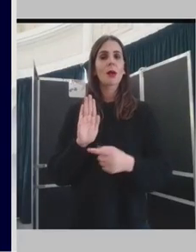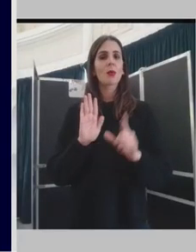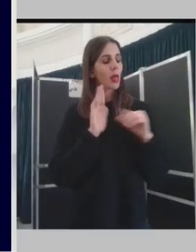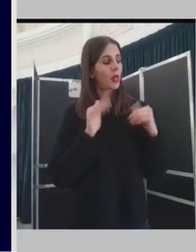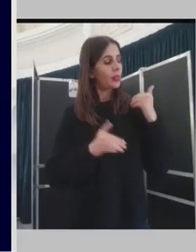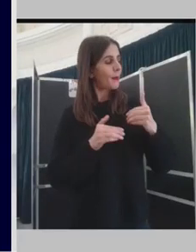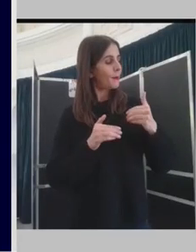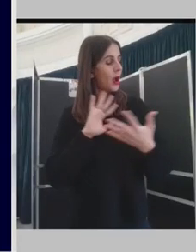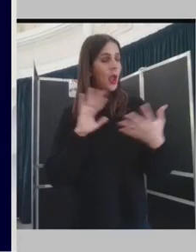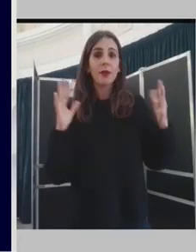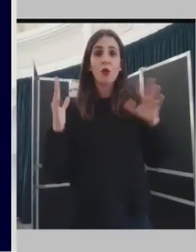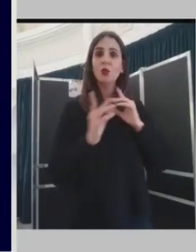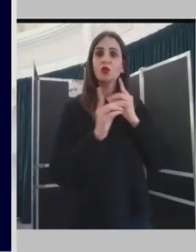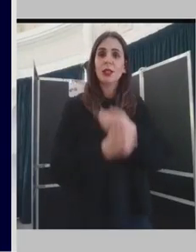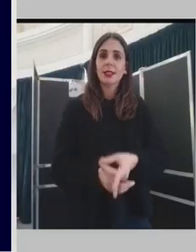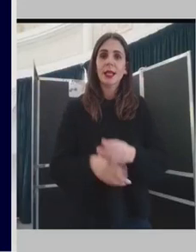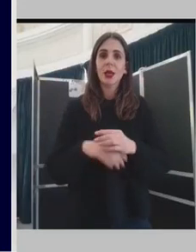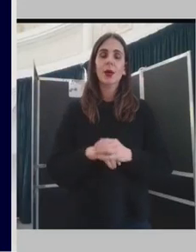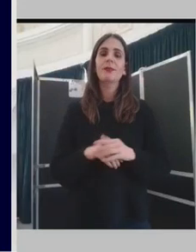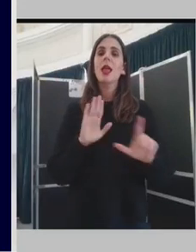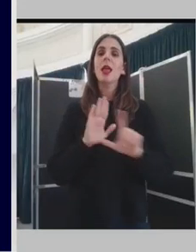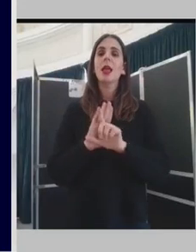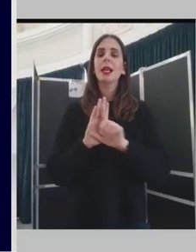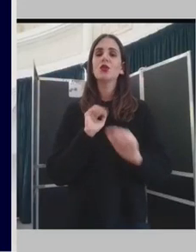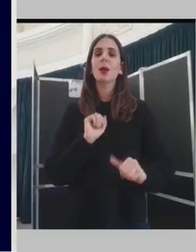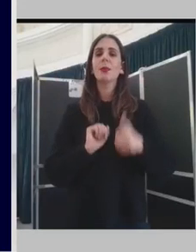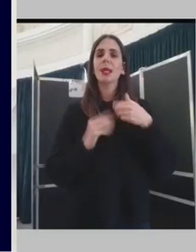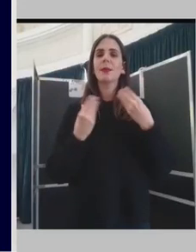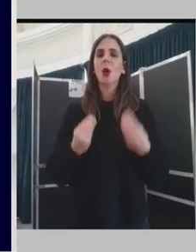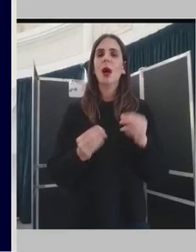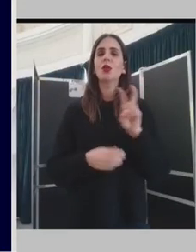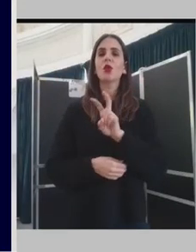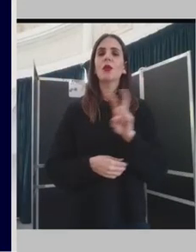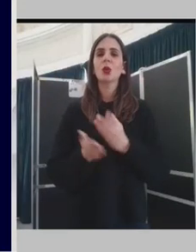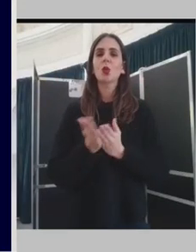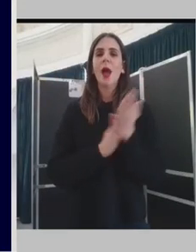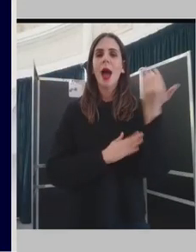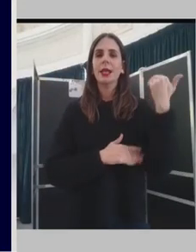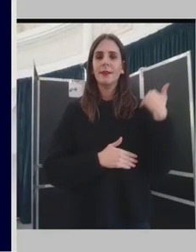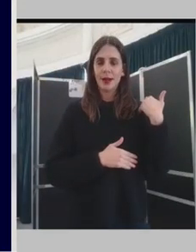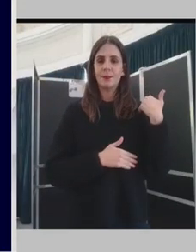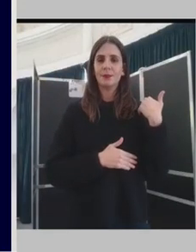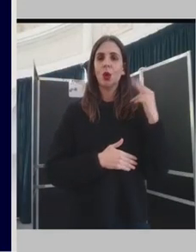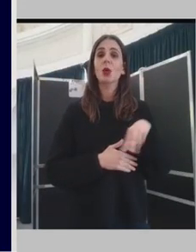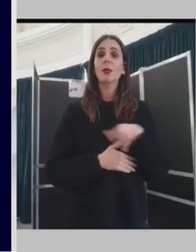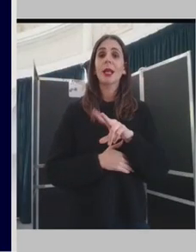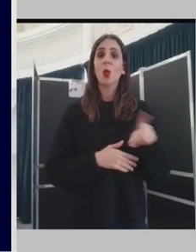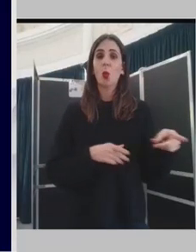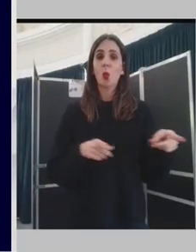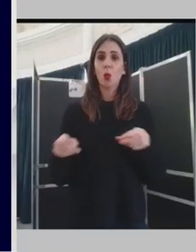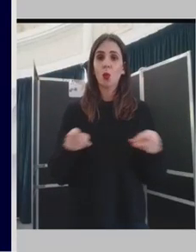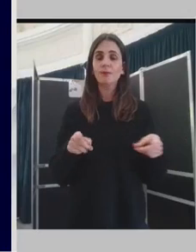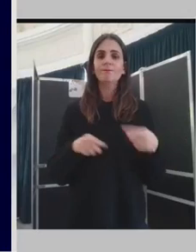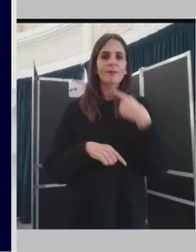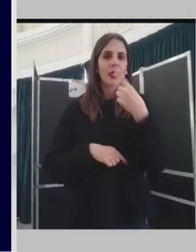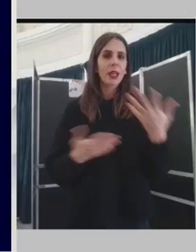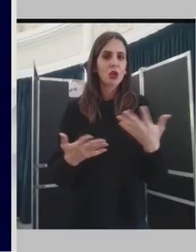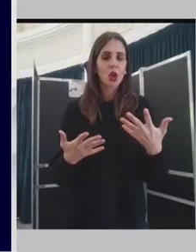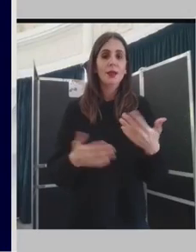tempi. Una prima legge risale a 22 anni fa, nel 2001, in cui si diceva che l'uso del